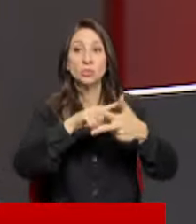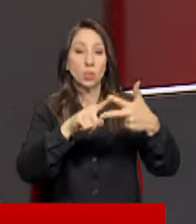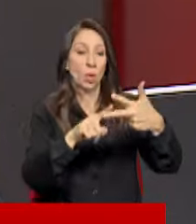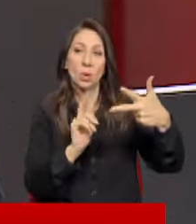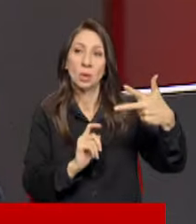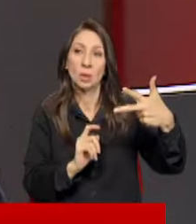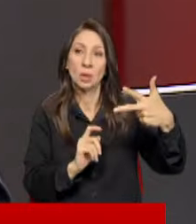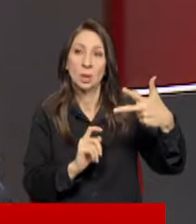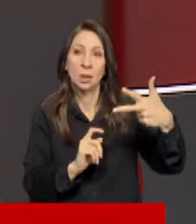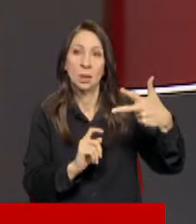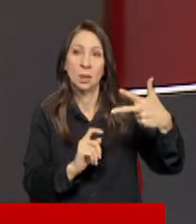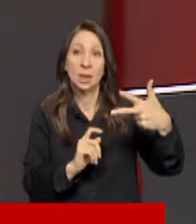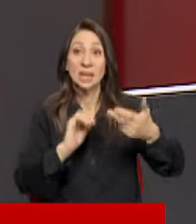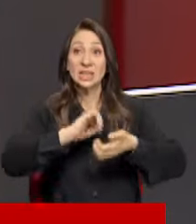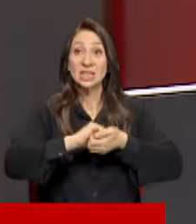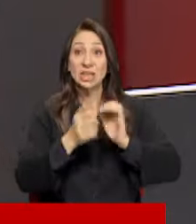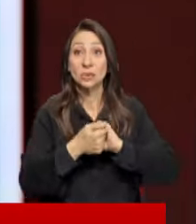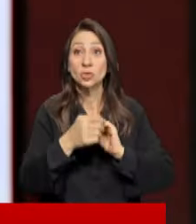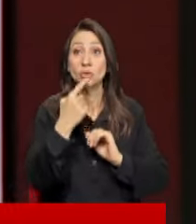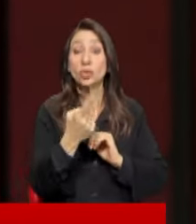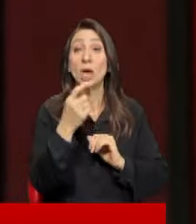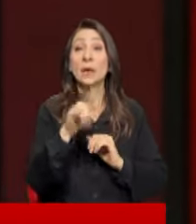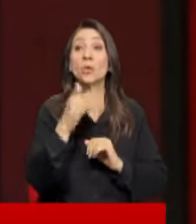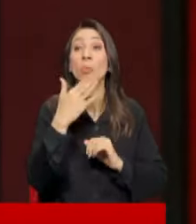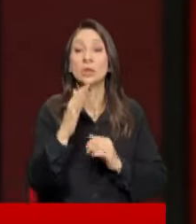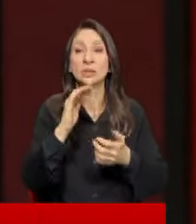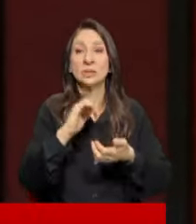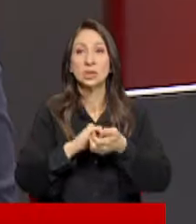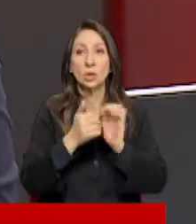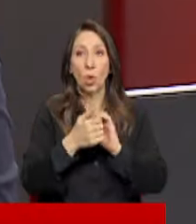bunlar. Bu ve teşkilatında söz hakkı yok mu partide? Ya